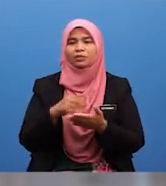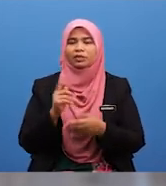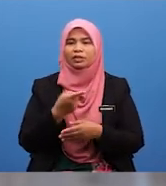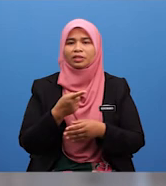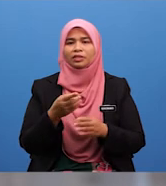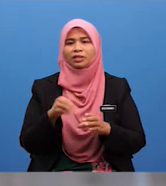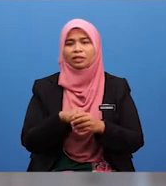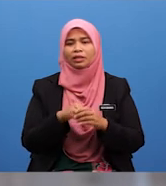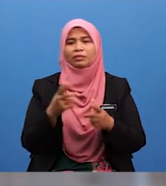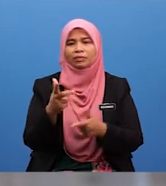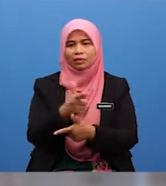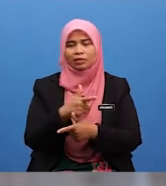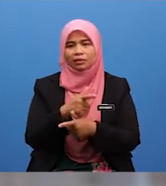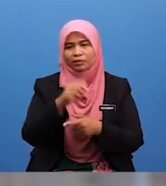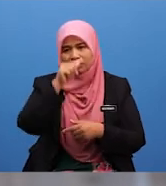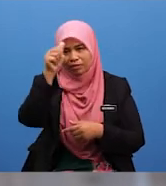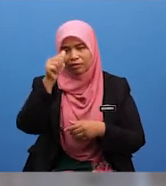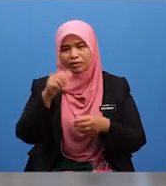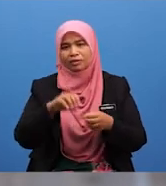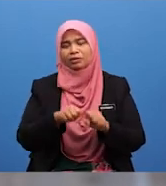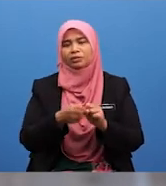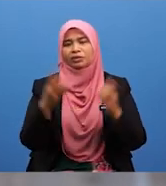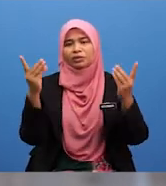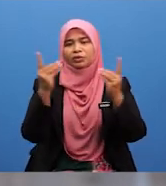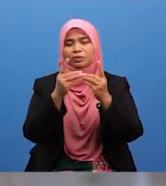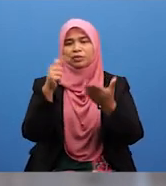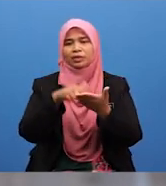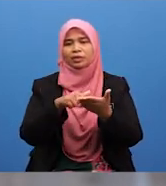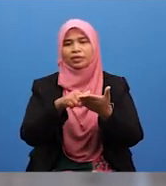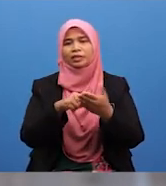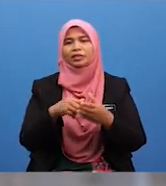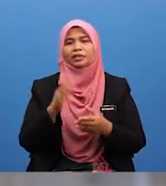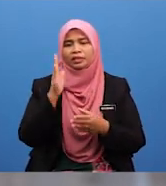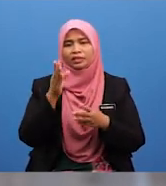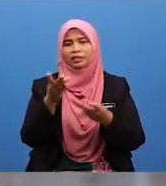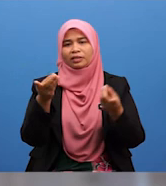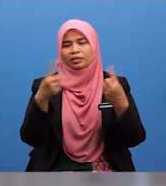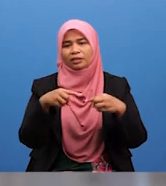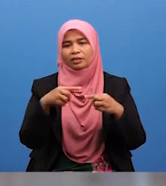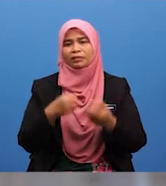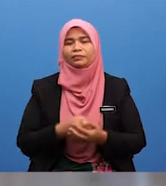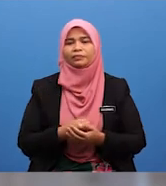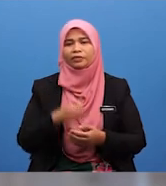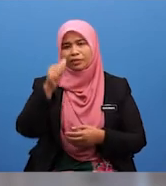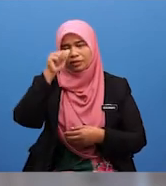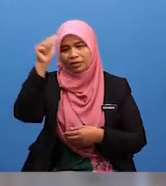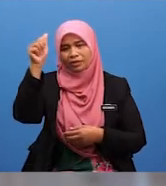SWT. Semoga berjumpa lagi pada kelas akan datang. Wabillahi taufiq wal